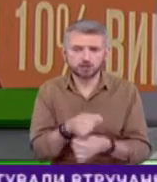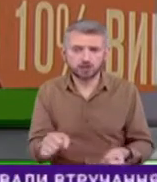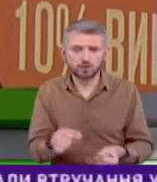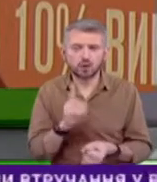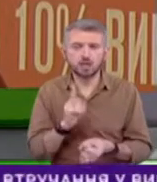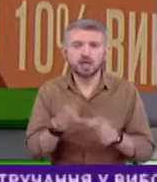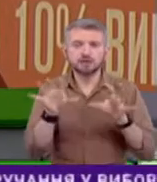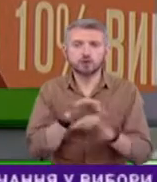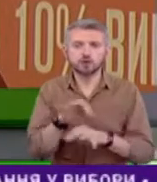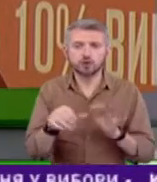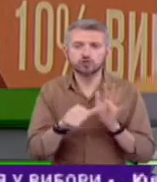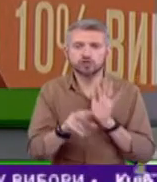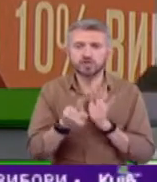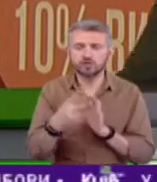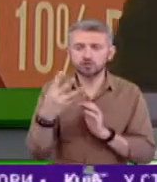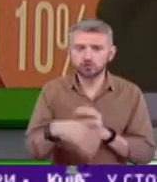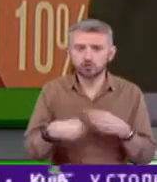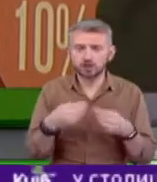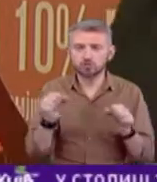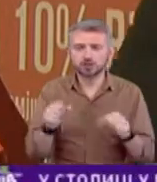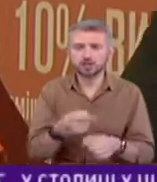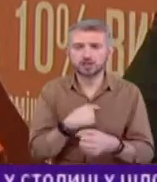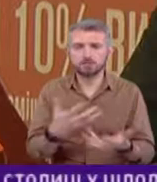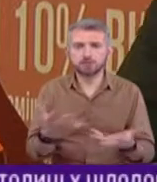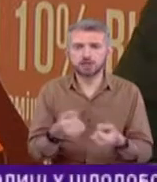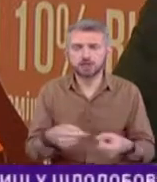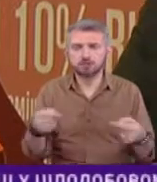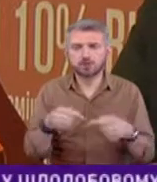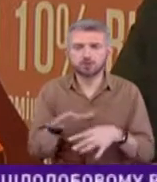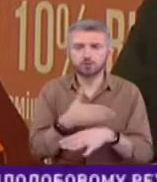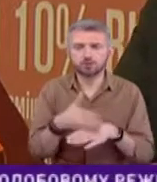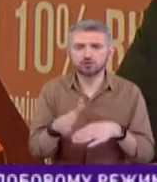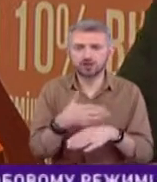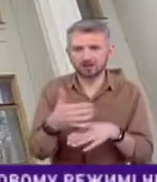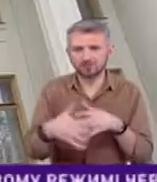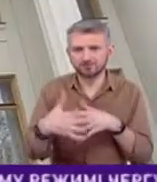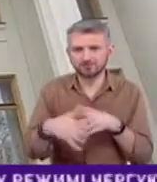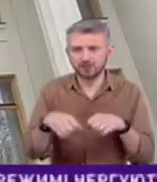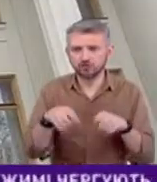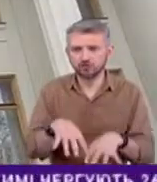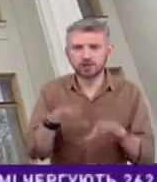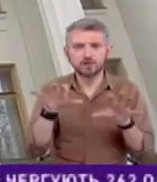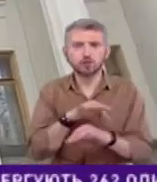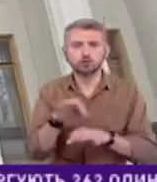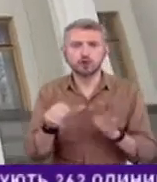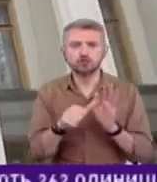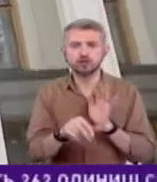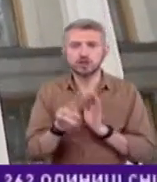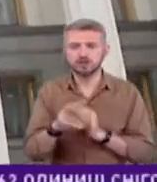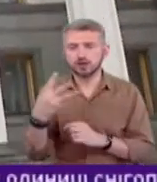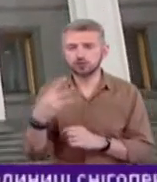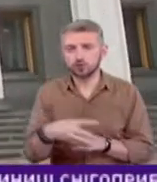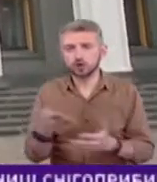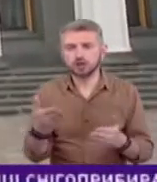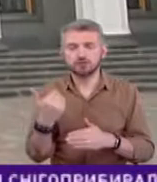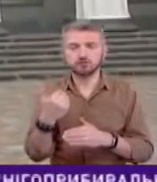Але законопроект 6240 дає можливість нам прийняти певне проміжне транзитне рішення. Законопроект 6240,